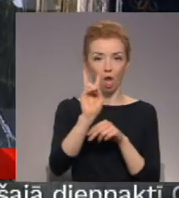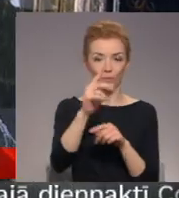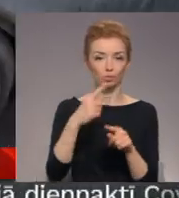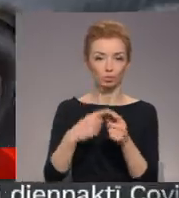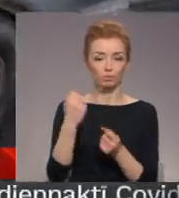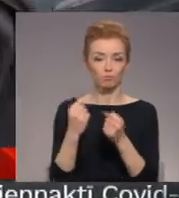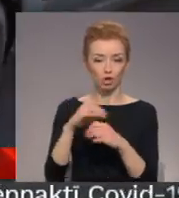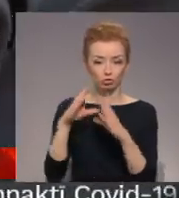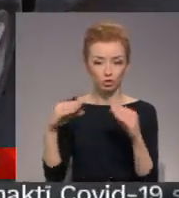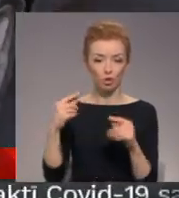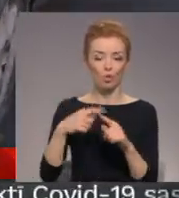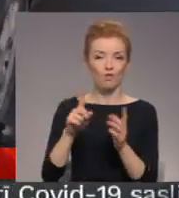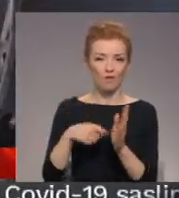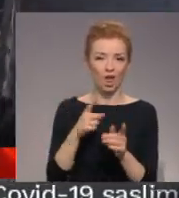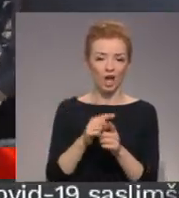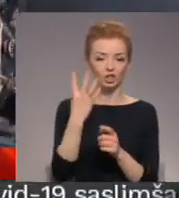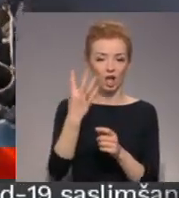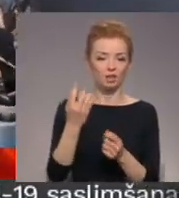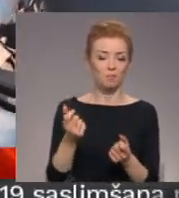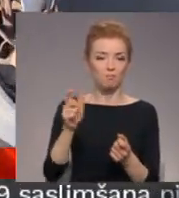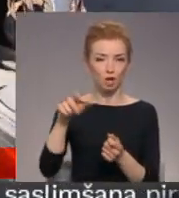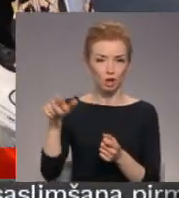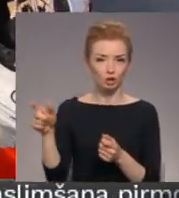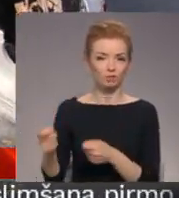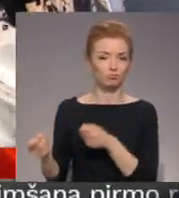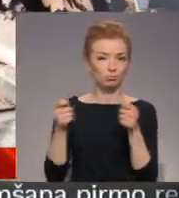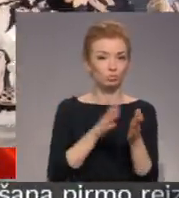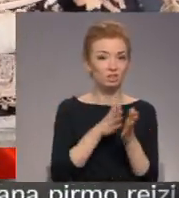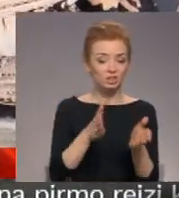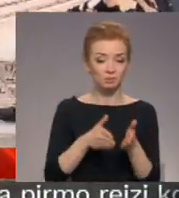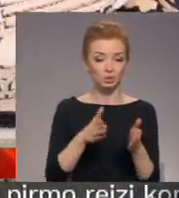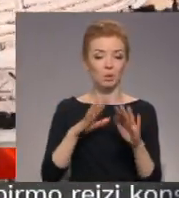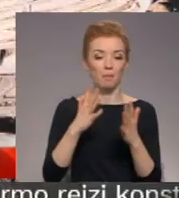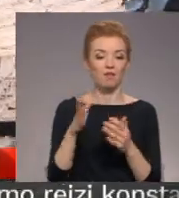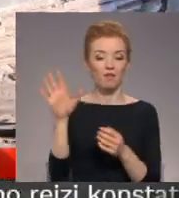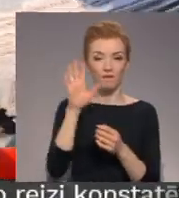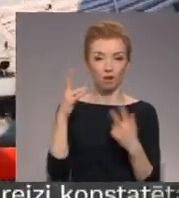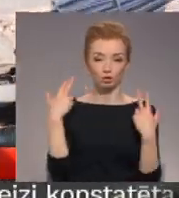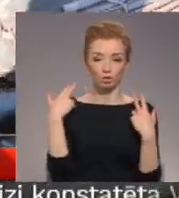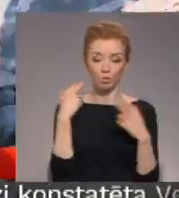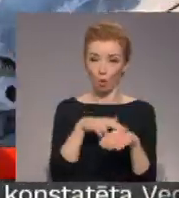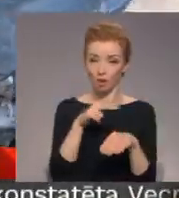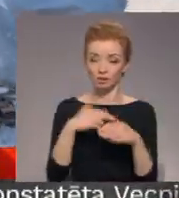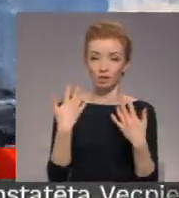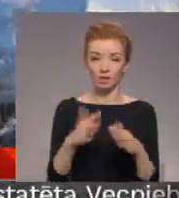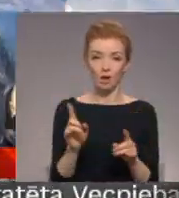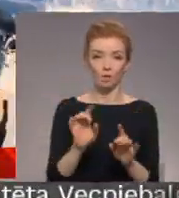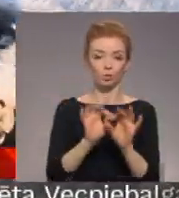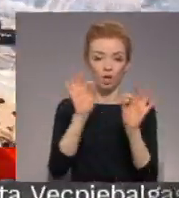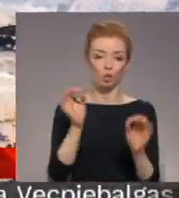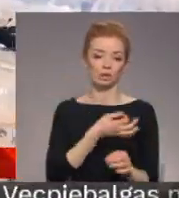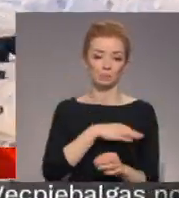vēl 4 pasažieri ar vidēji smagām traumām nogādāti slimnīcā, bet valsts policija par notikušo uzsākusi kriminālu